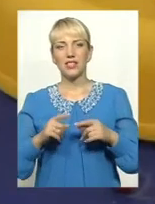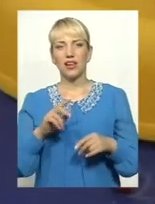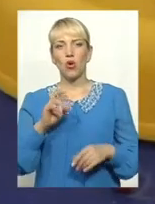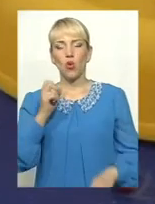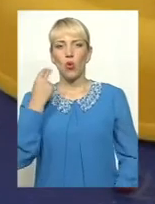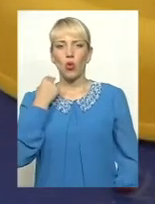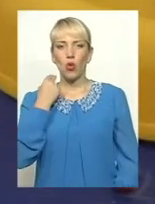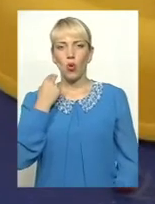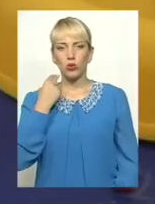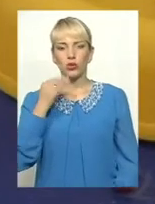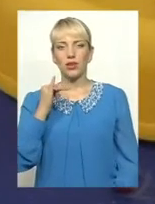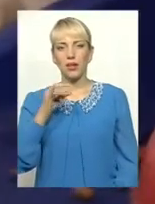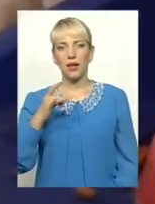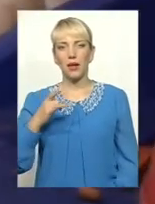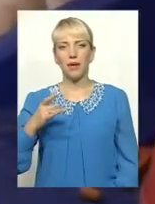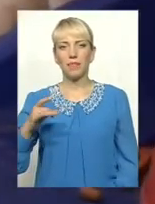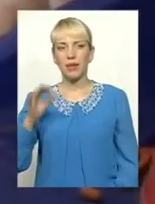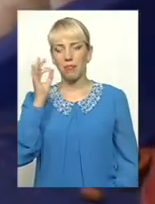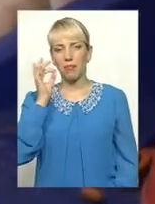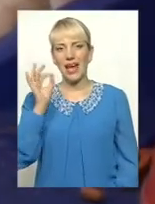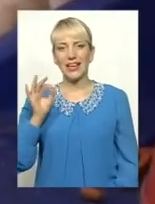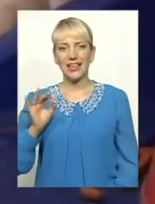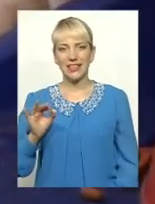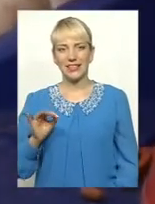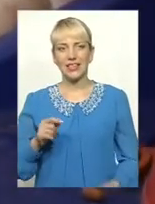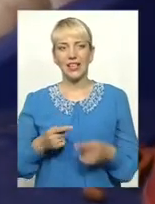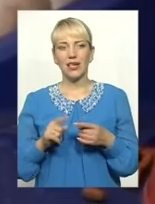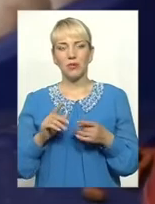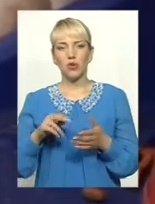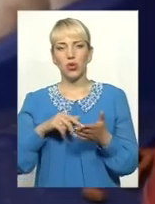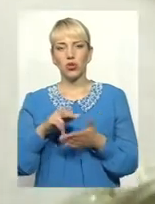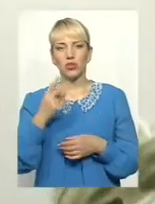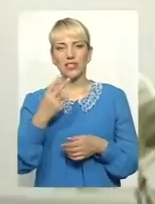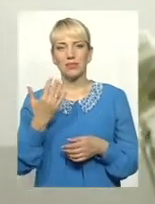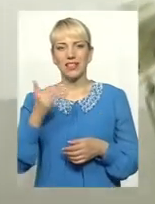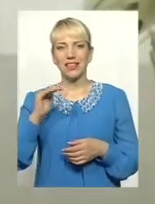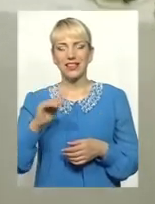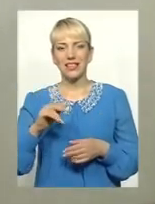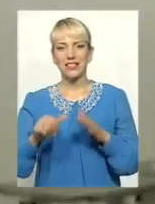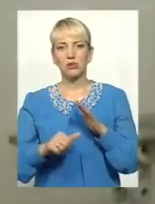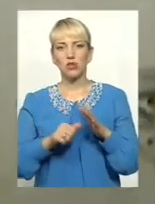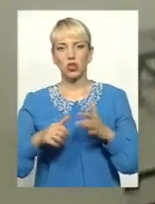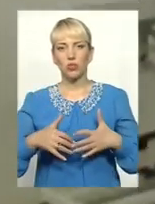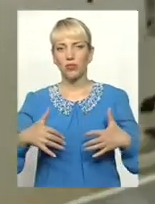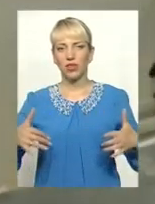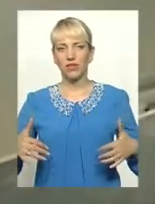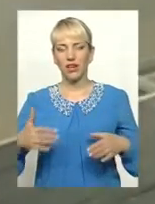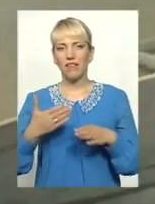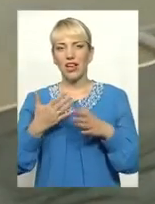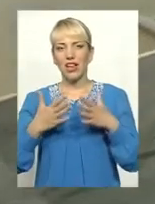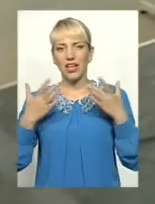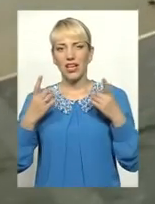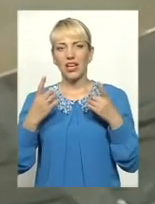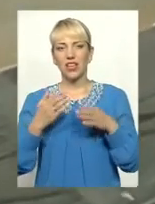та Берліні. З моменту відкриття через нього прийшло більше 25 тисяч бездомних тварин. Велика частина з них повернулась в